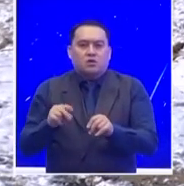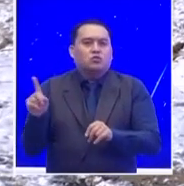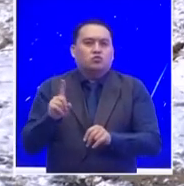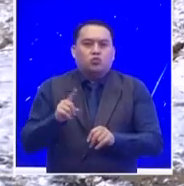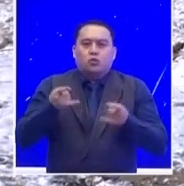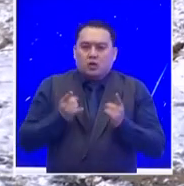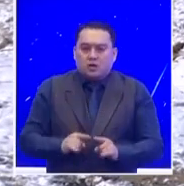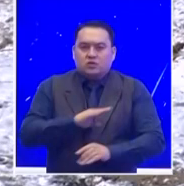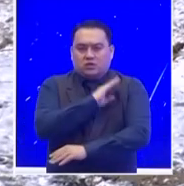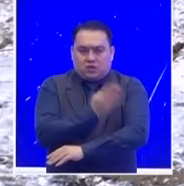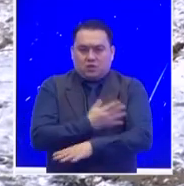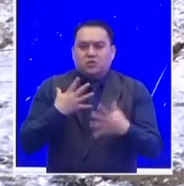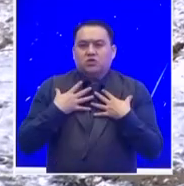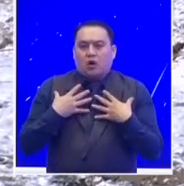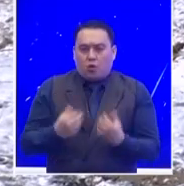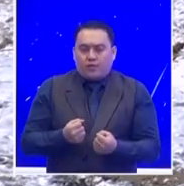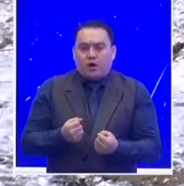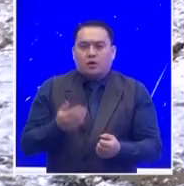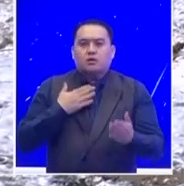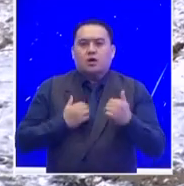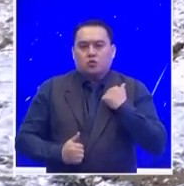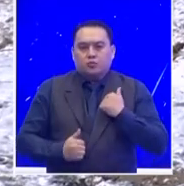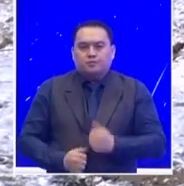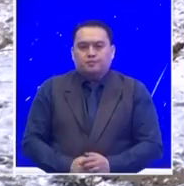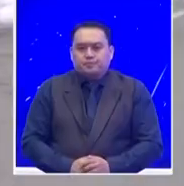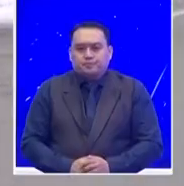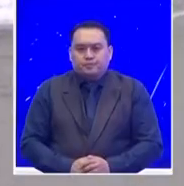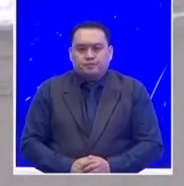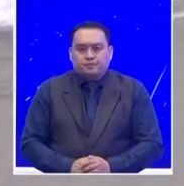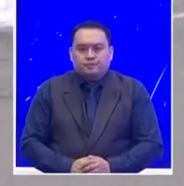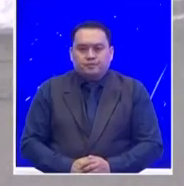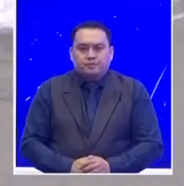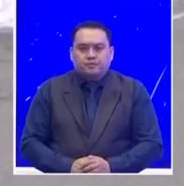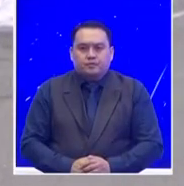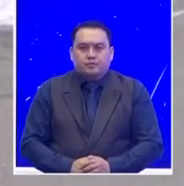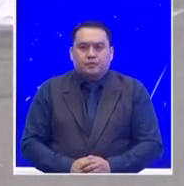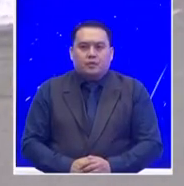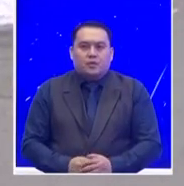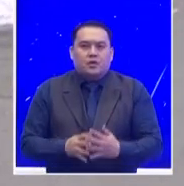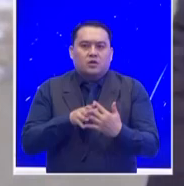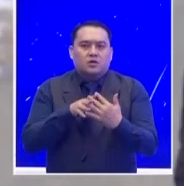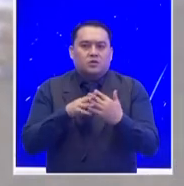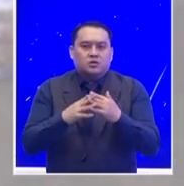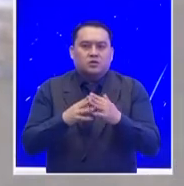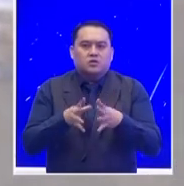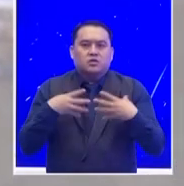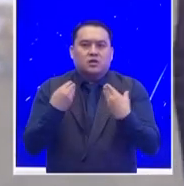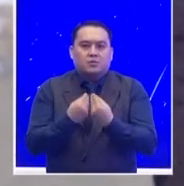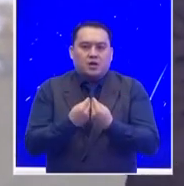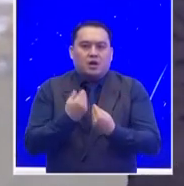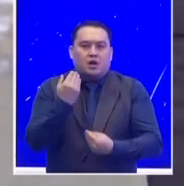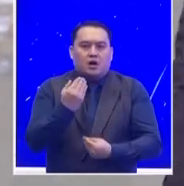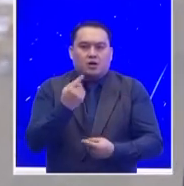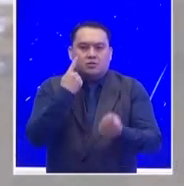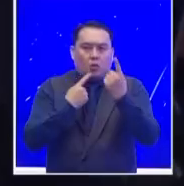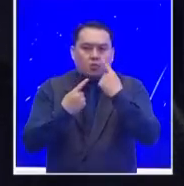ни на что, он родился сильным и здоровым. Мы им очень гордимся». Посетила съемочная группа семью Даукеновых. Без